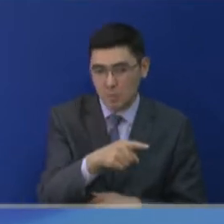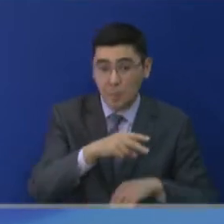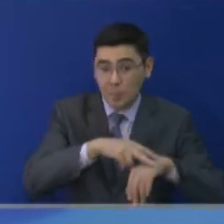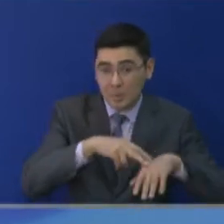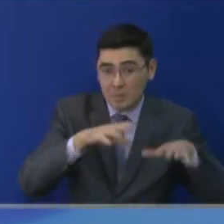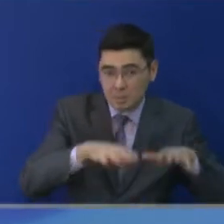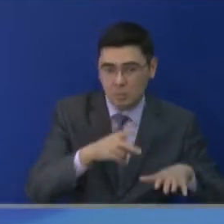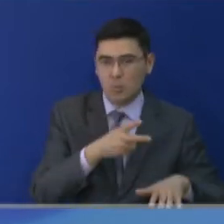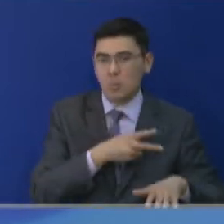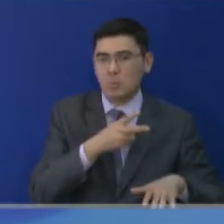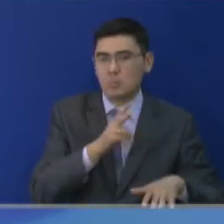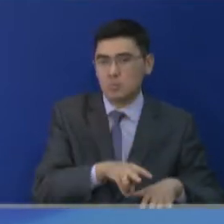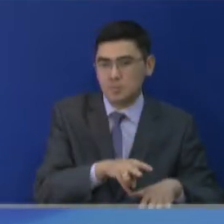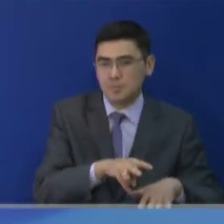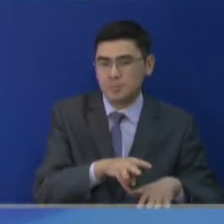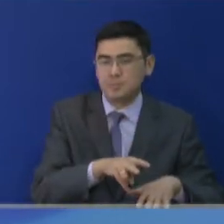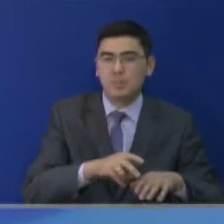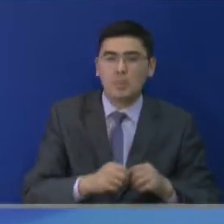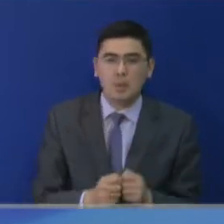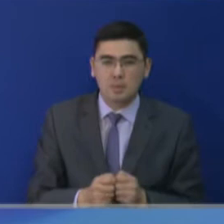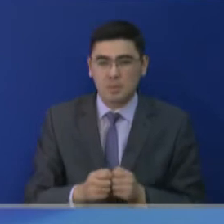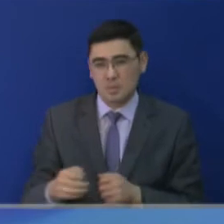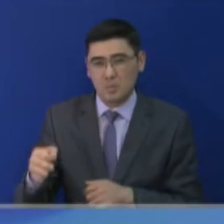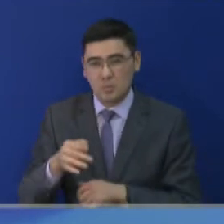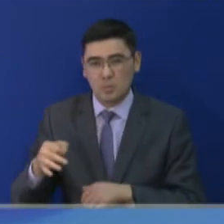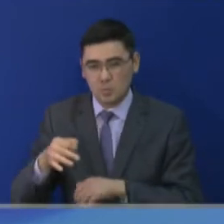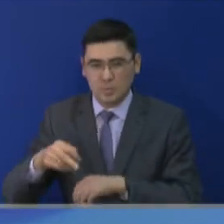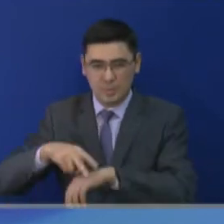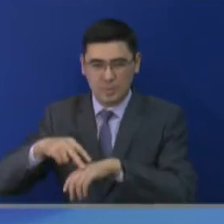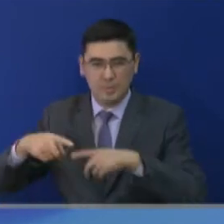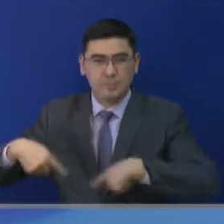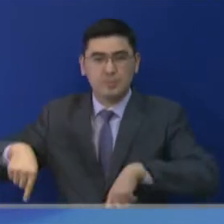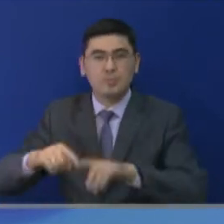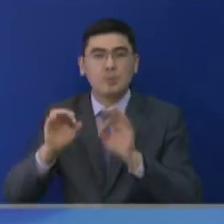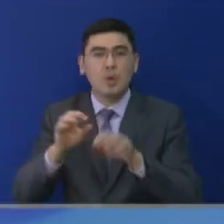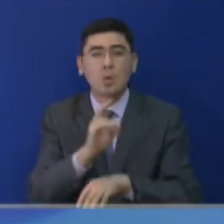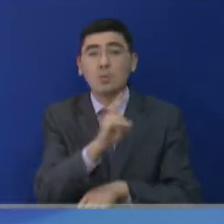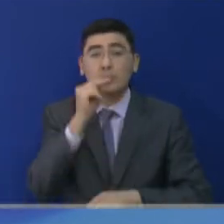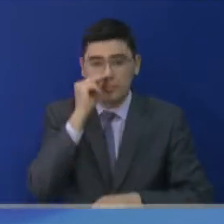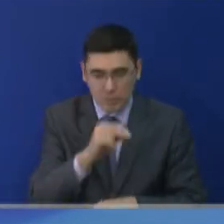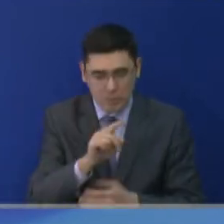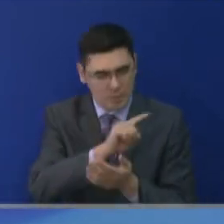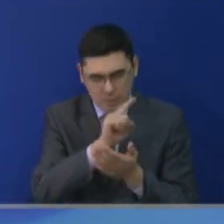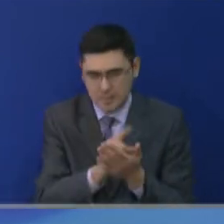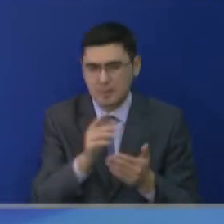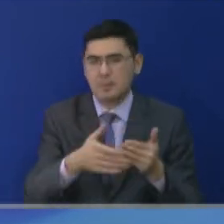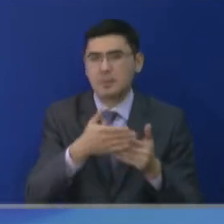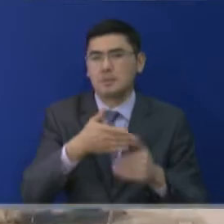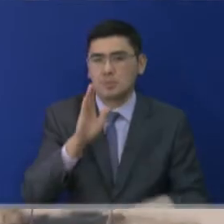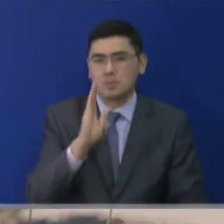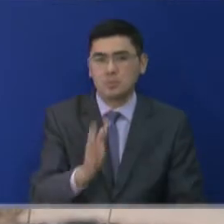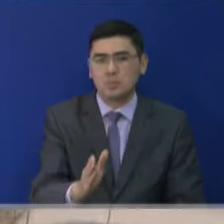қорғаушылардың қатысы болуы мүмкін. Облыстық полиция департаментінің басшысы кінәлілер заң аясында жауапкершілікке тартылады деп отыр.